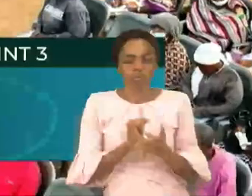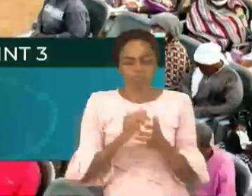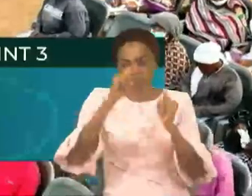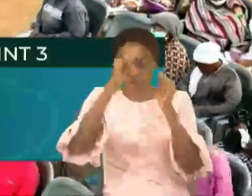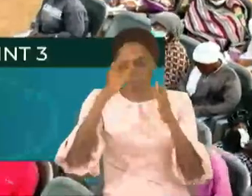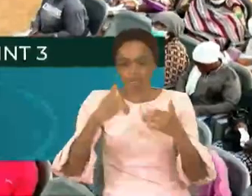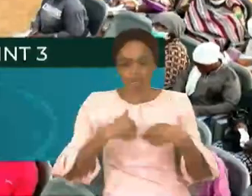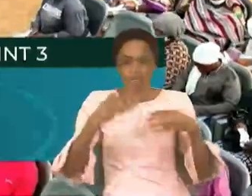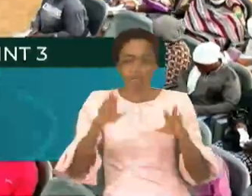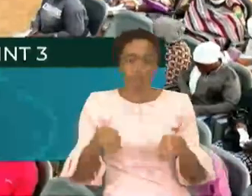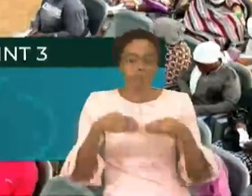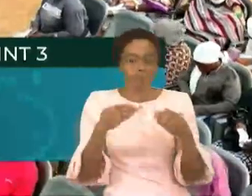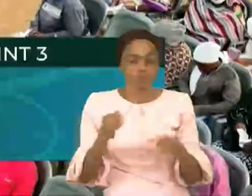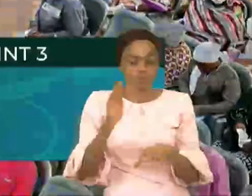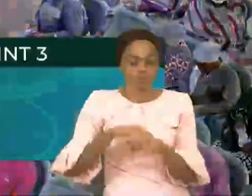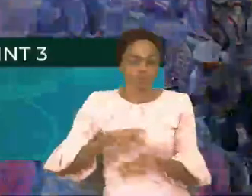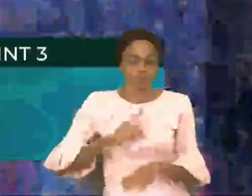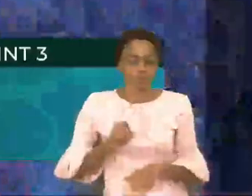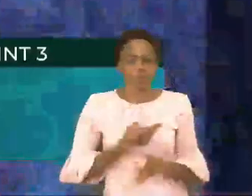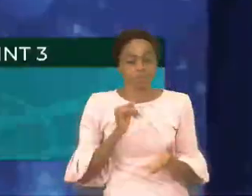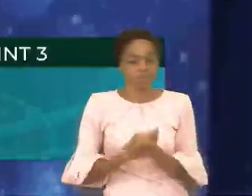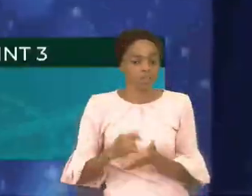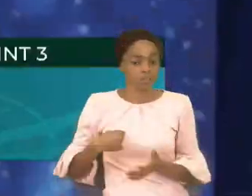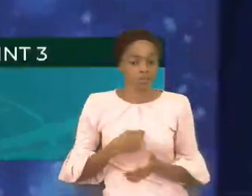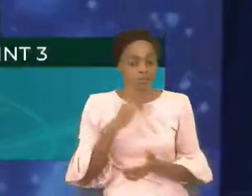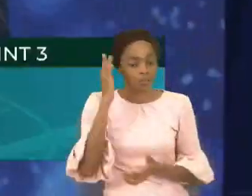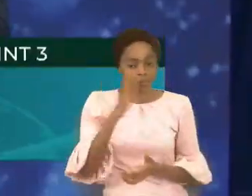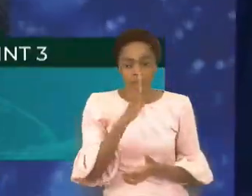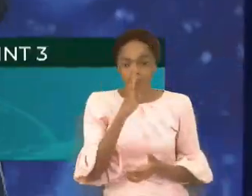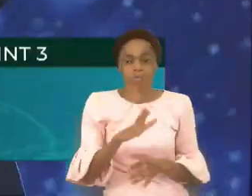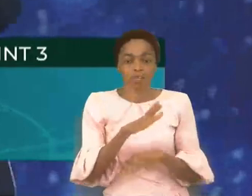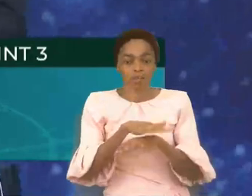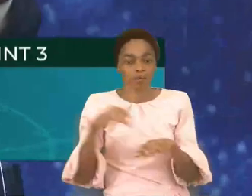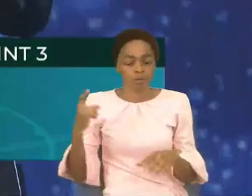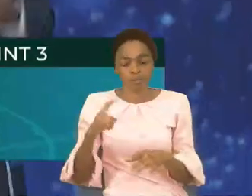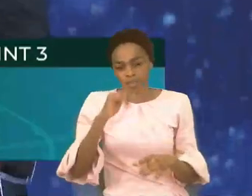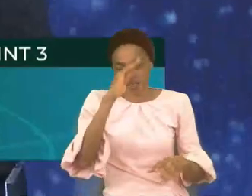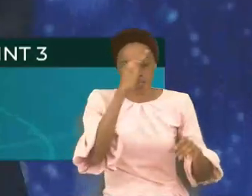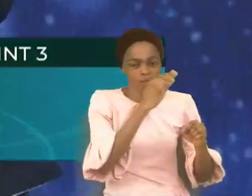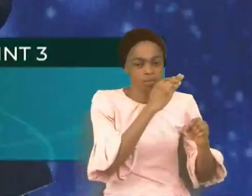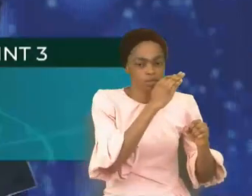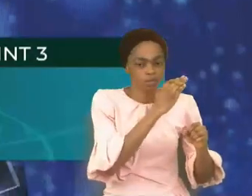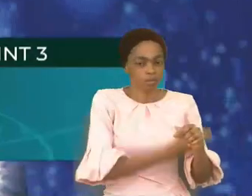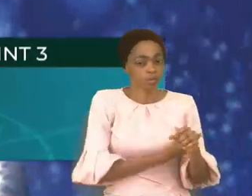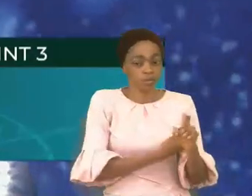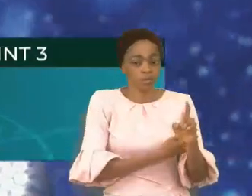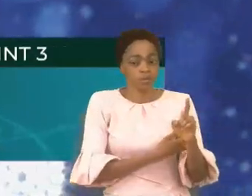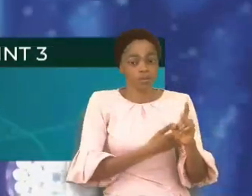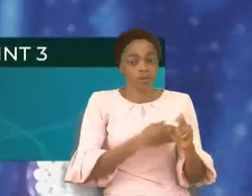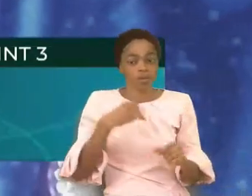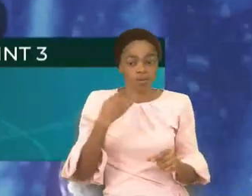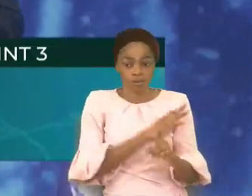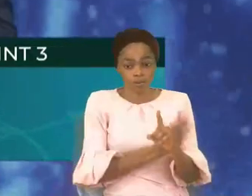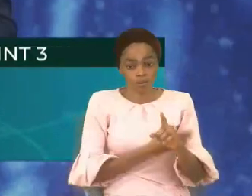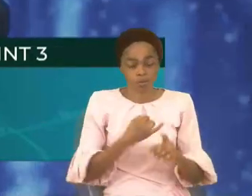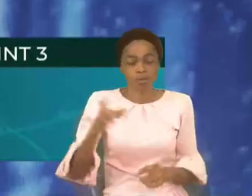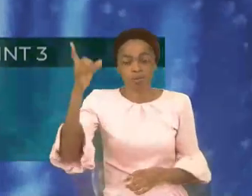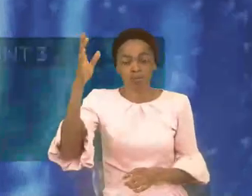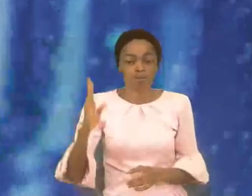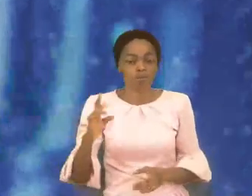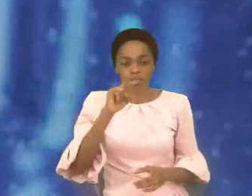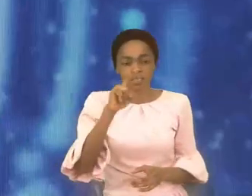quel amour le Père nous a témoigné pour que nous soyons appelés enfants de Dieu. Et nous le